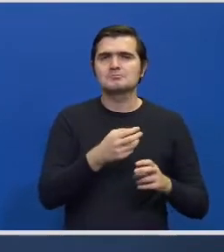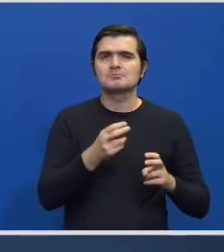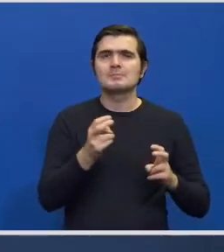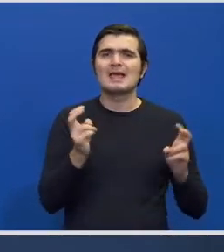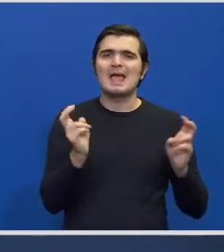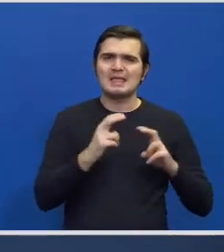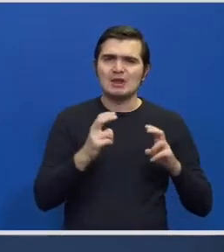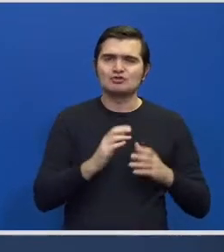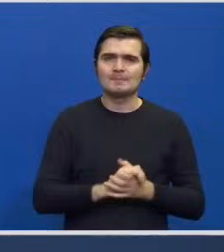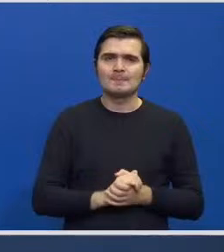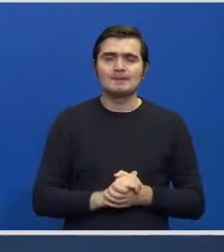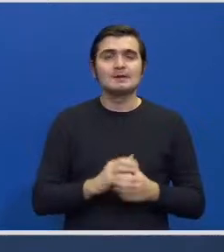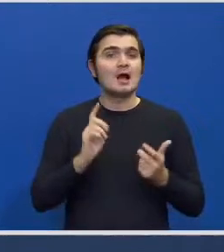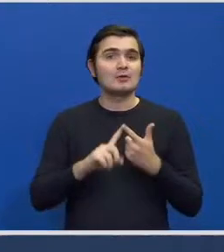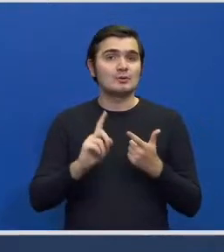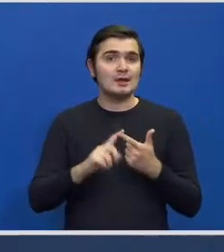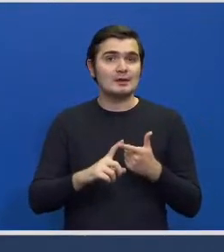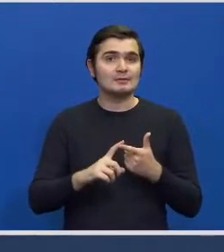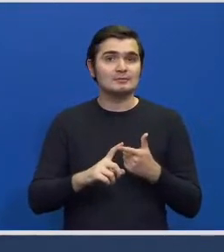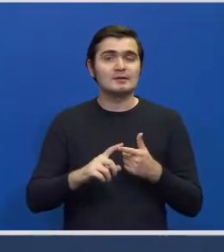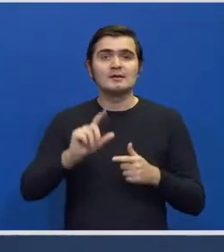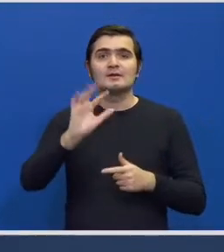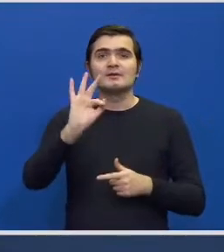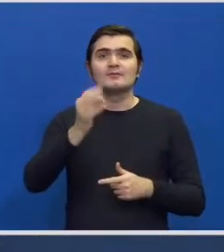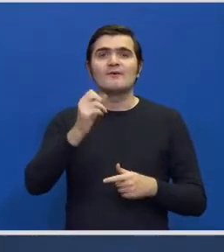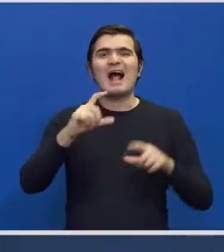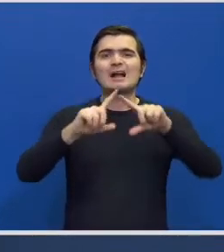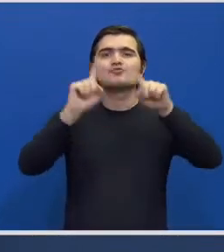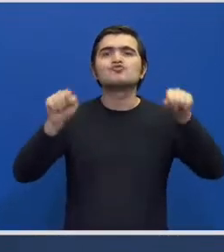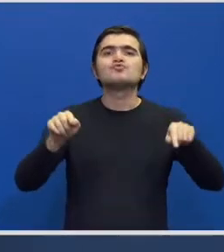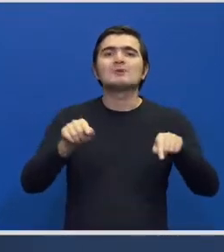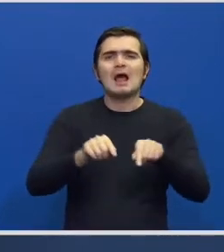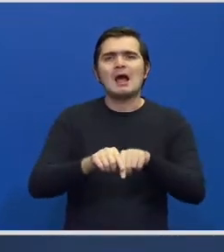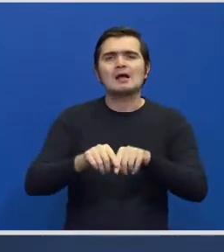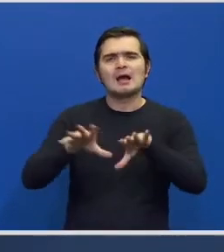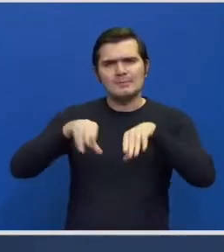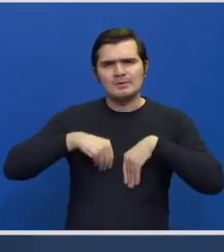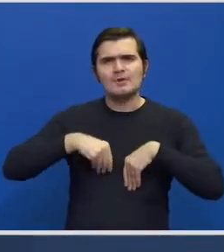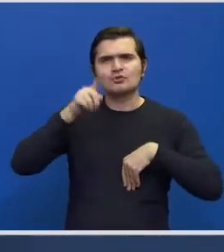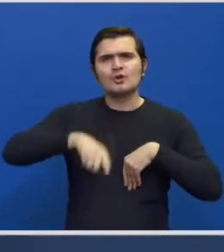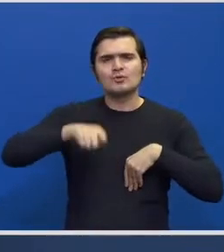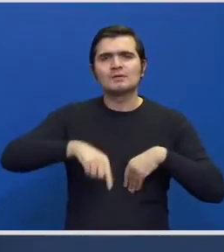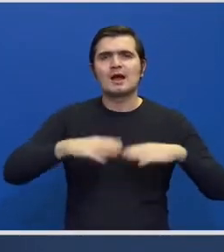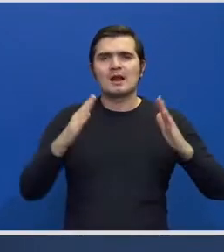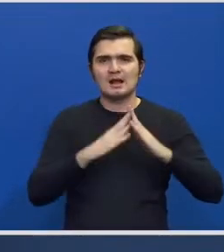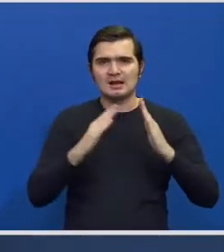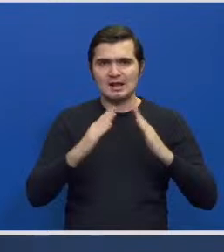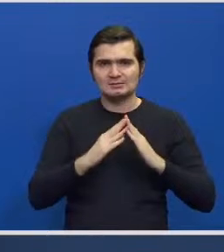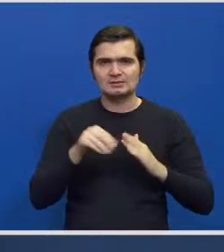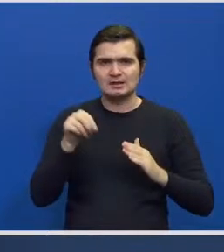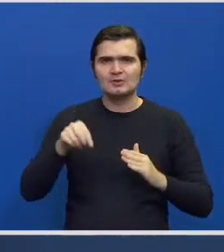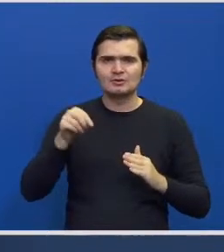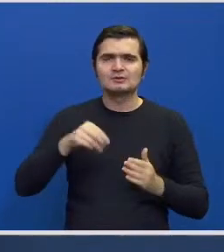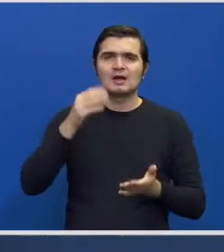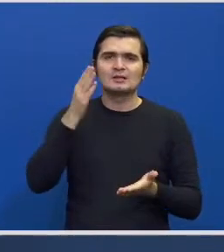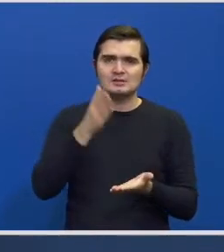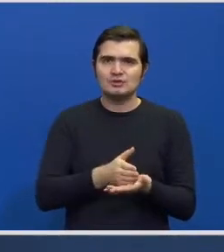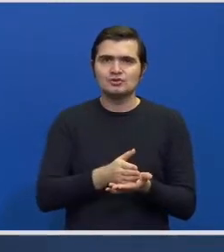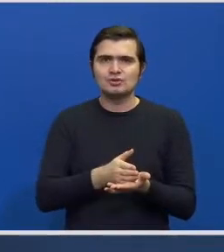energie. Apoi, în al doilea rând, factura care vine lunar acasă și pe